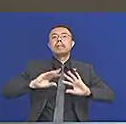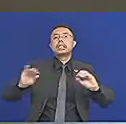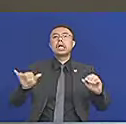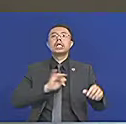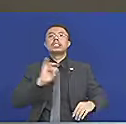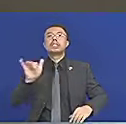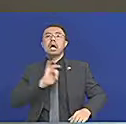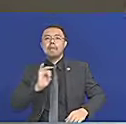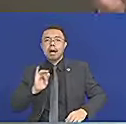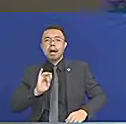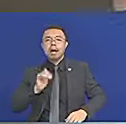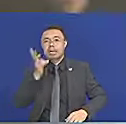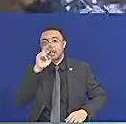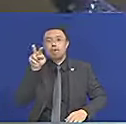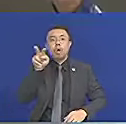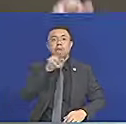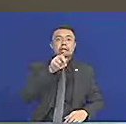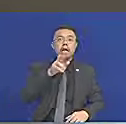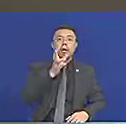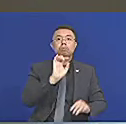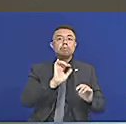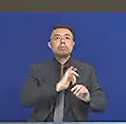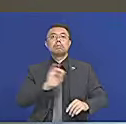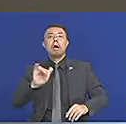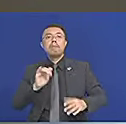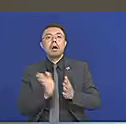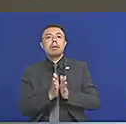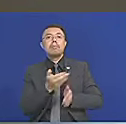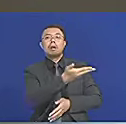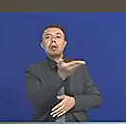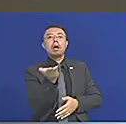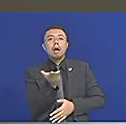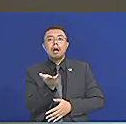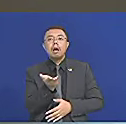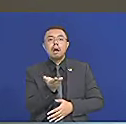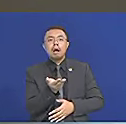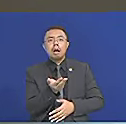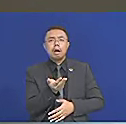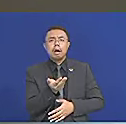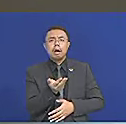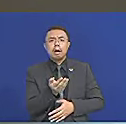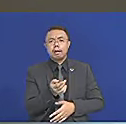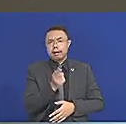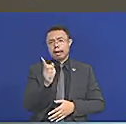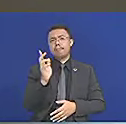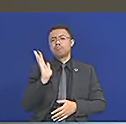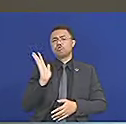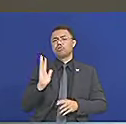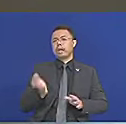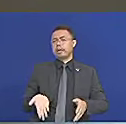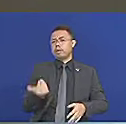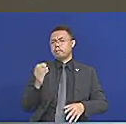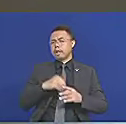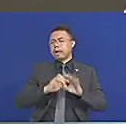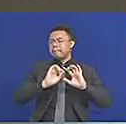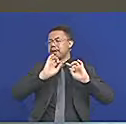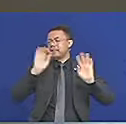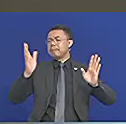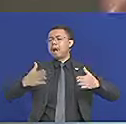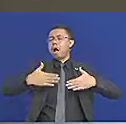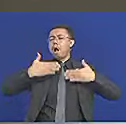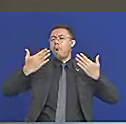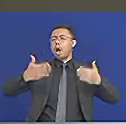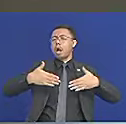sama sehingga keadaanmu tidak berbeda dengan mereka. Kamu telah hidup dalam rupa-rupa hawa